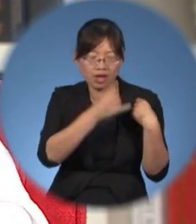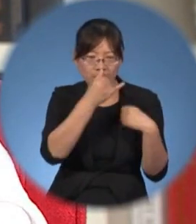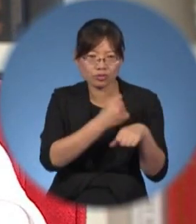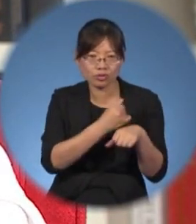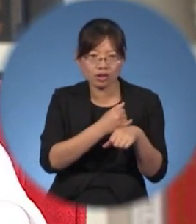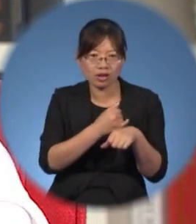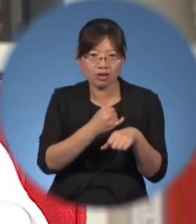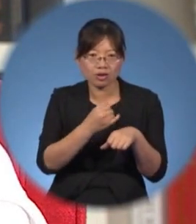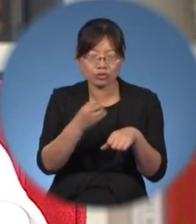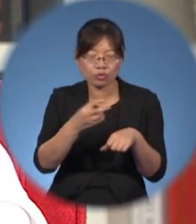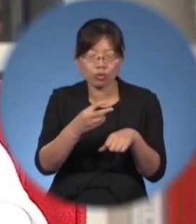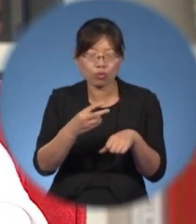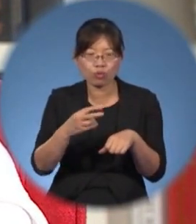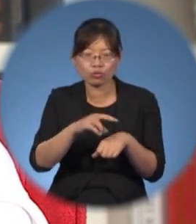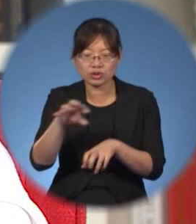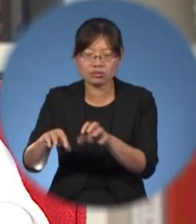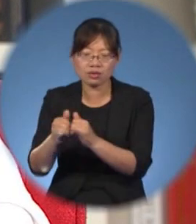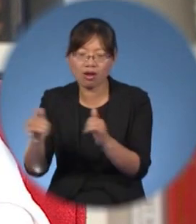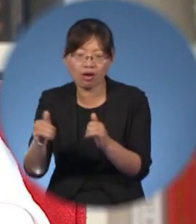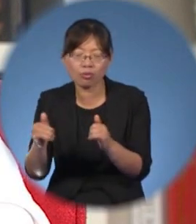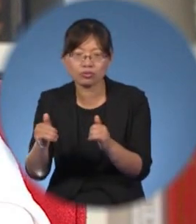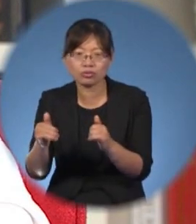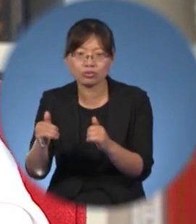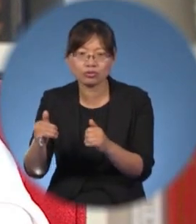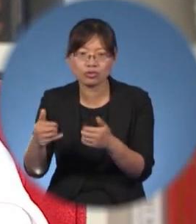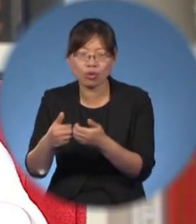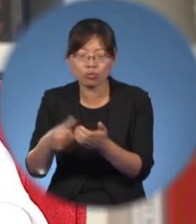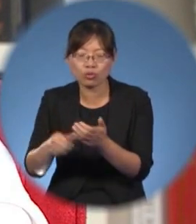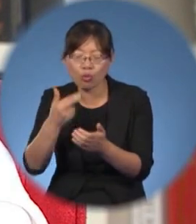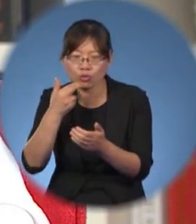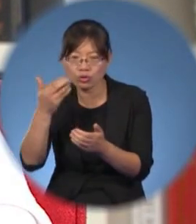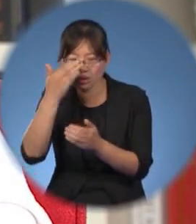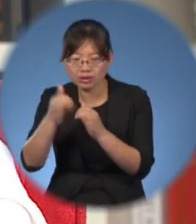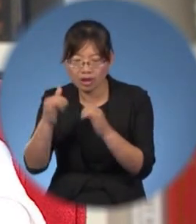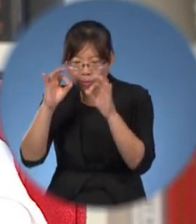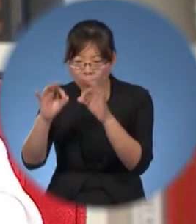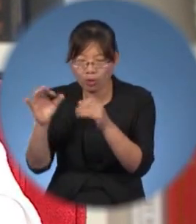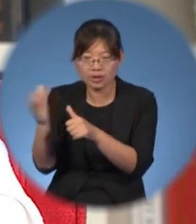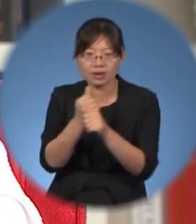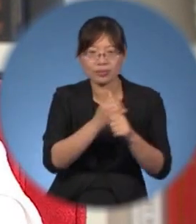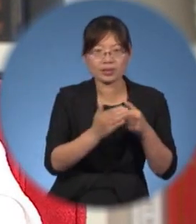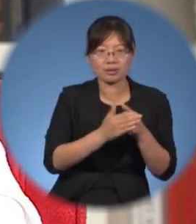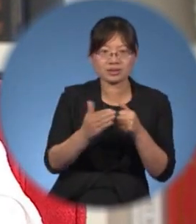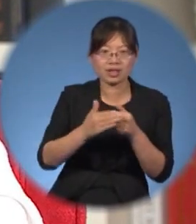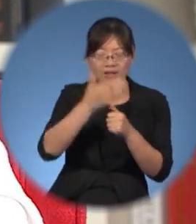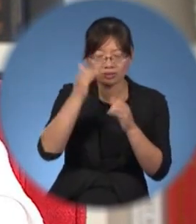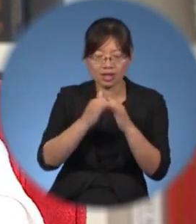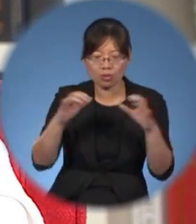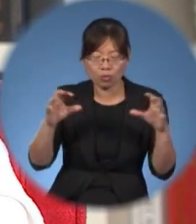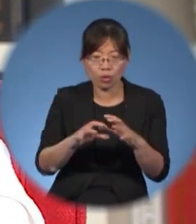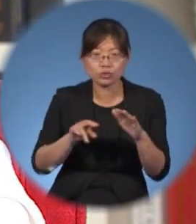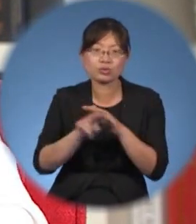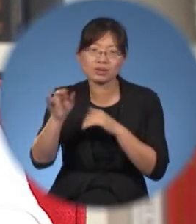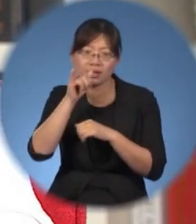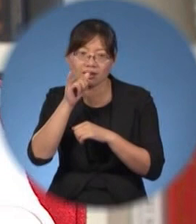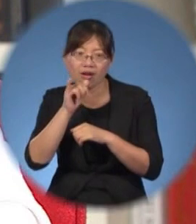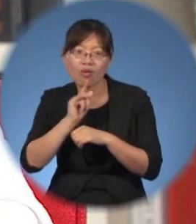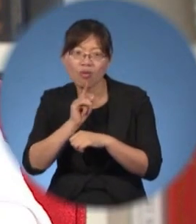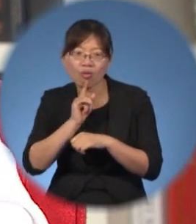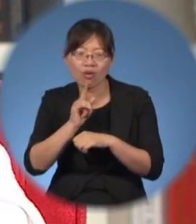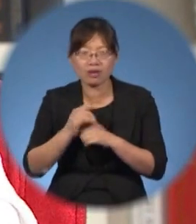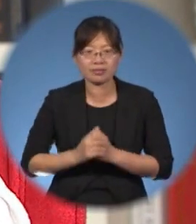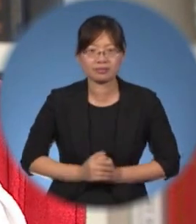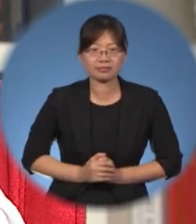젊은이들을 보면 잡아가니까 네. 젊은이들이 모여서 이웃으로 이제 피난을 가는 거죠. 숨어있느라고.